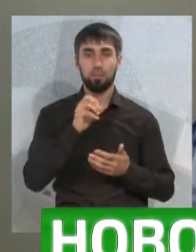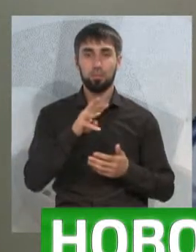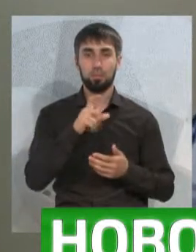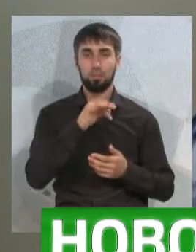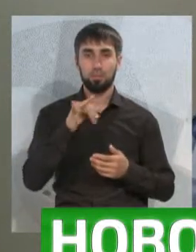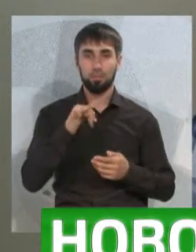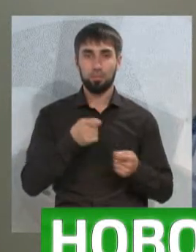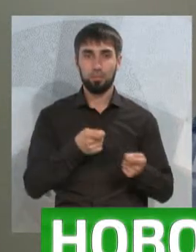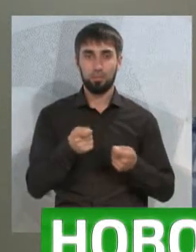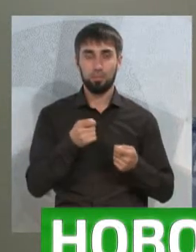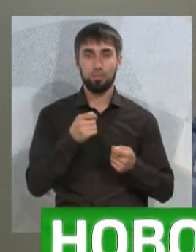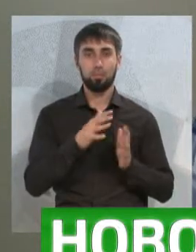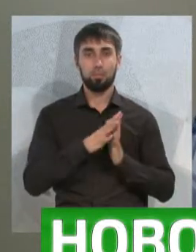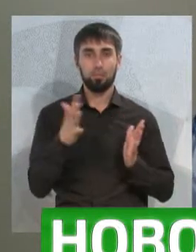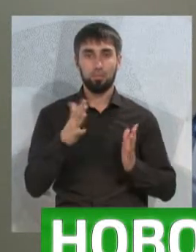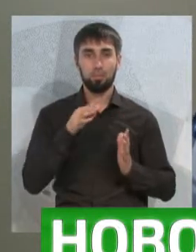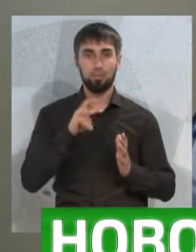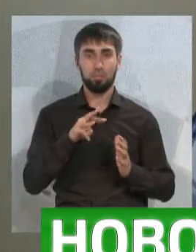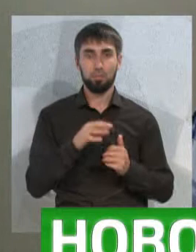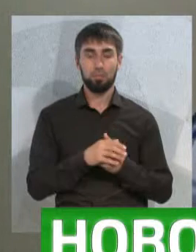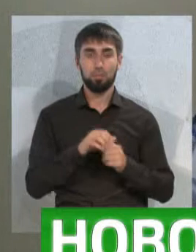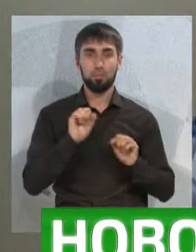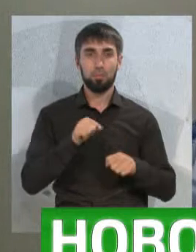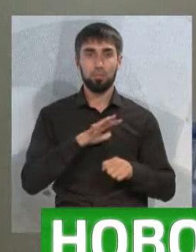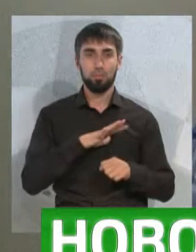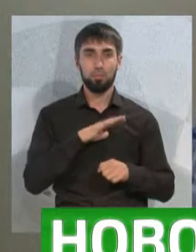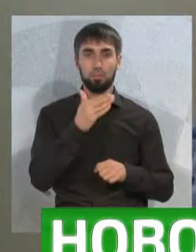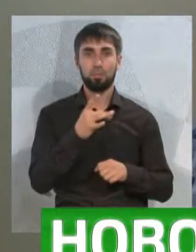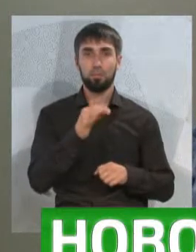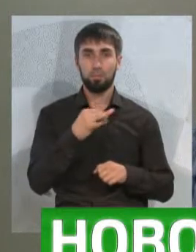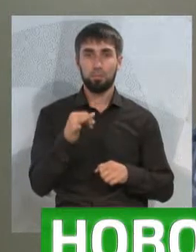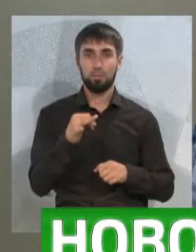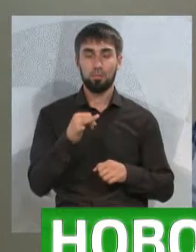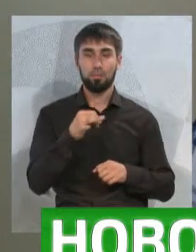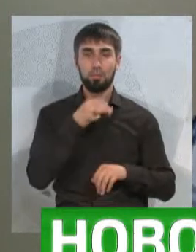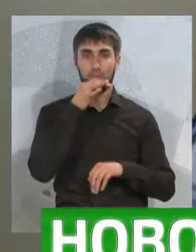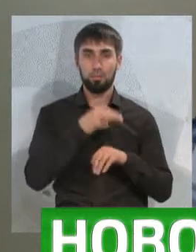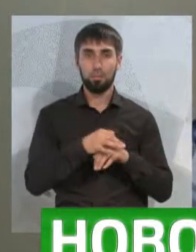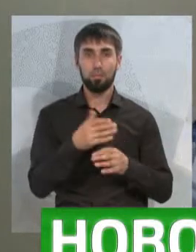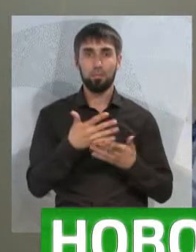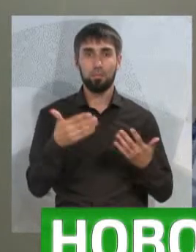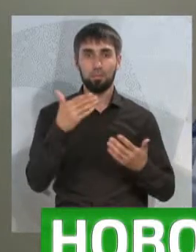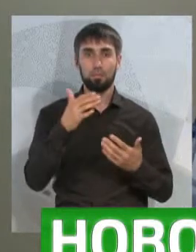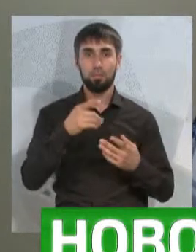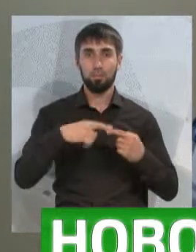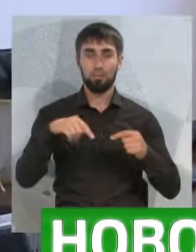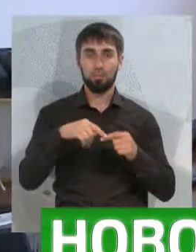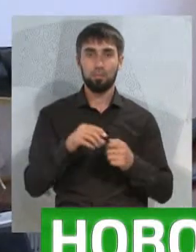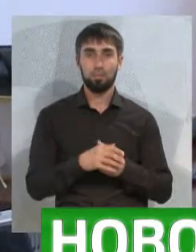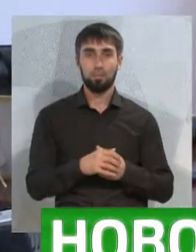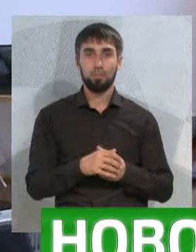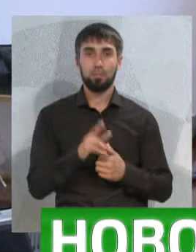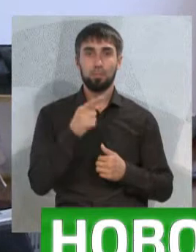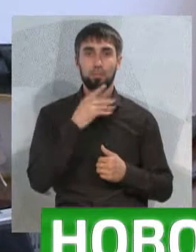Эрзи, намного больше, чем может быть у региональных представителей каких-либо органов они не были.